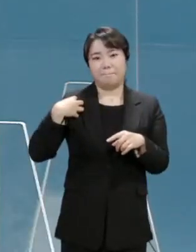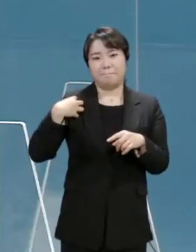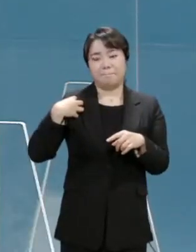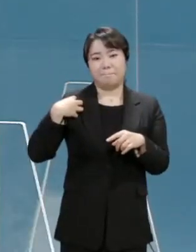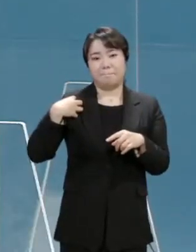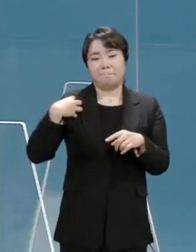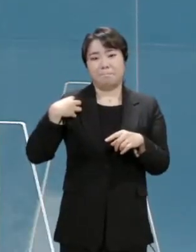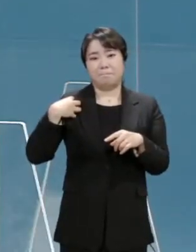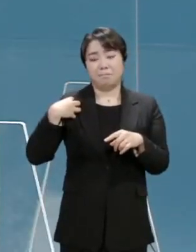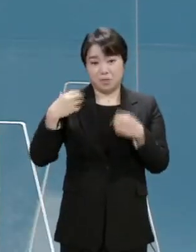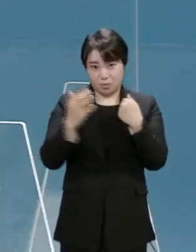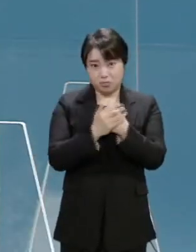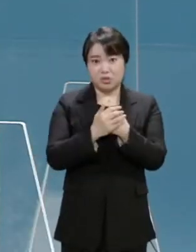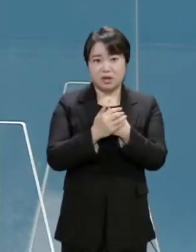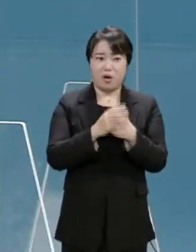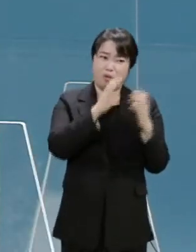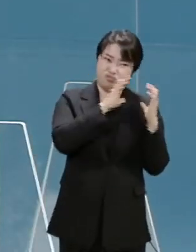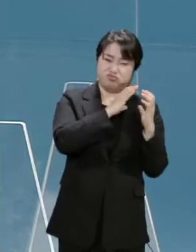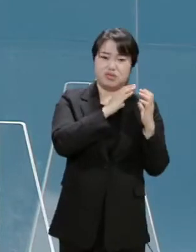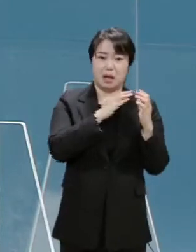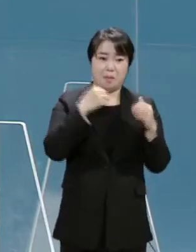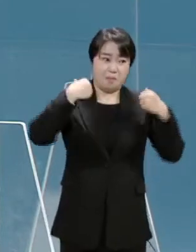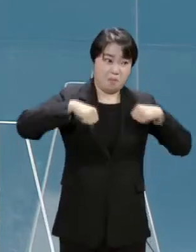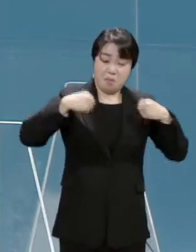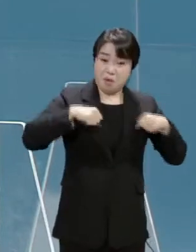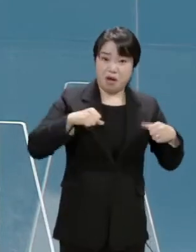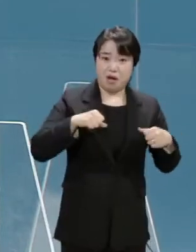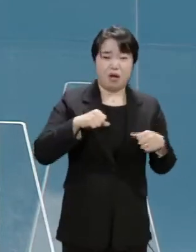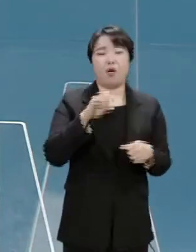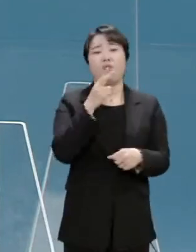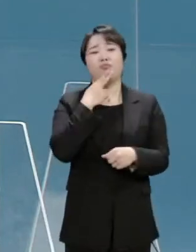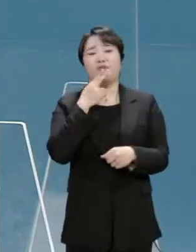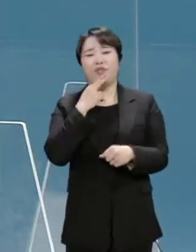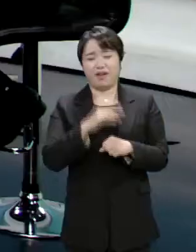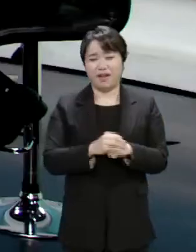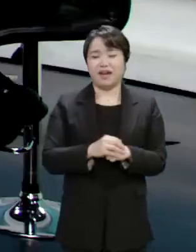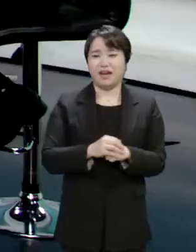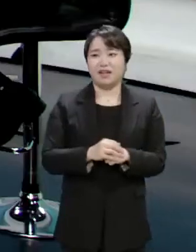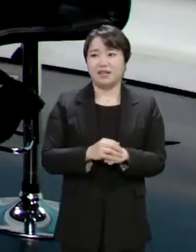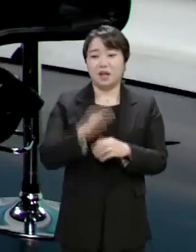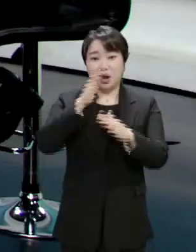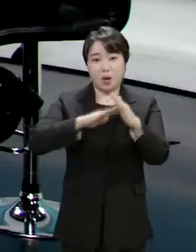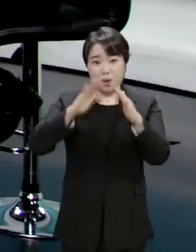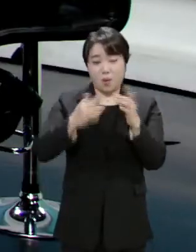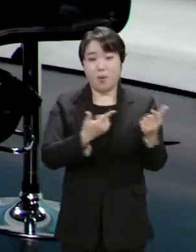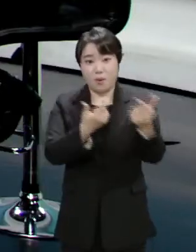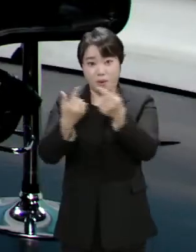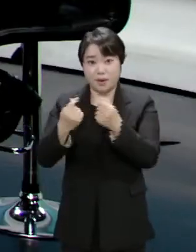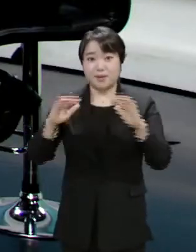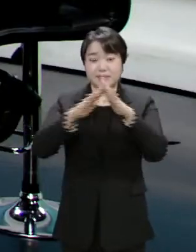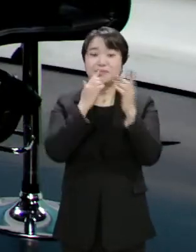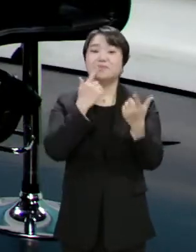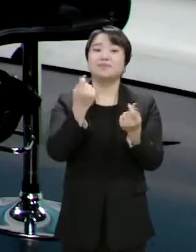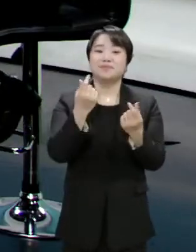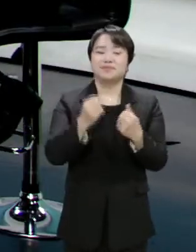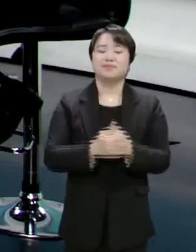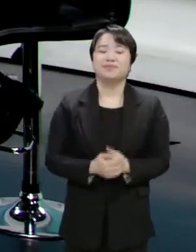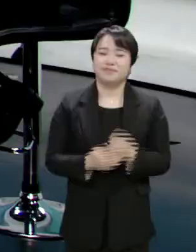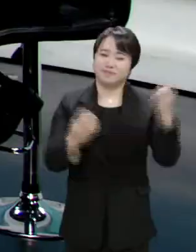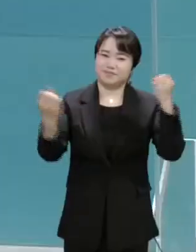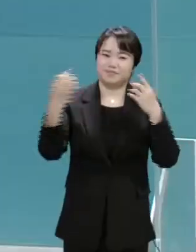안 되겠죠. 그렇게 지금 그래서 그런 하고 것들을 SHA 공공재개발도 그런 사업이 보조해 네, 주면서 됩니다. 네. 네. 됩니다. 네,